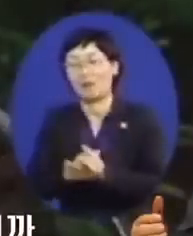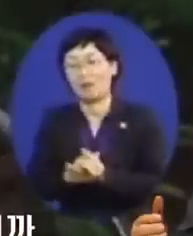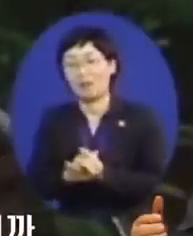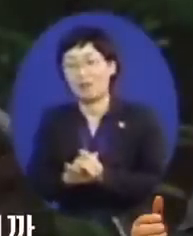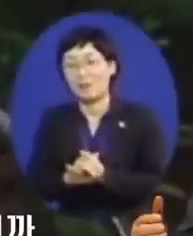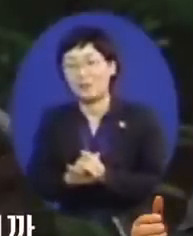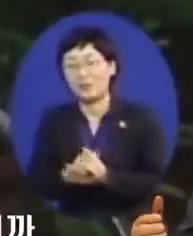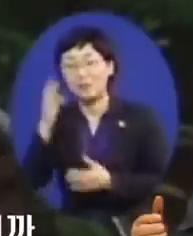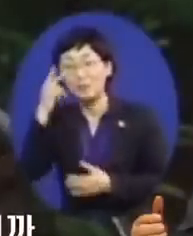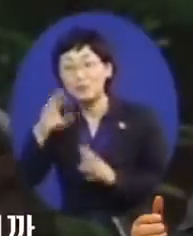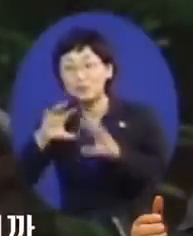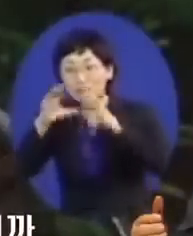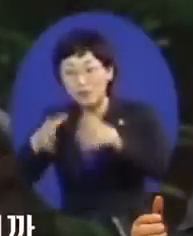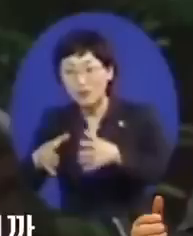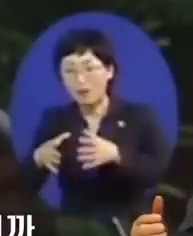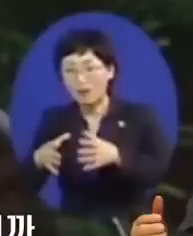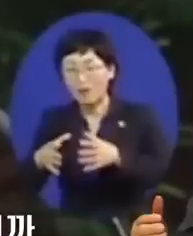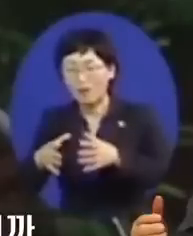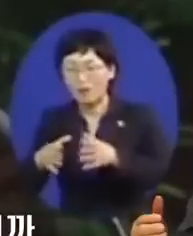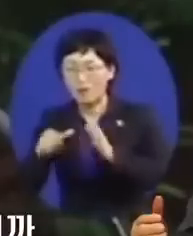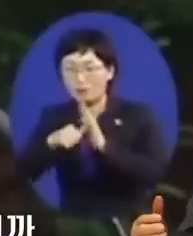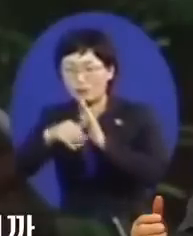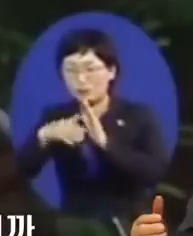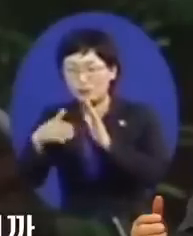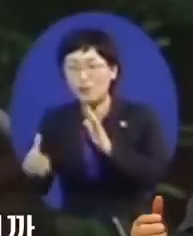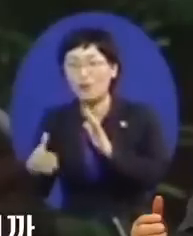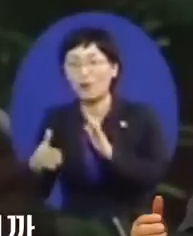미국의 최근에 저명한